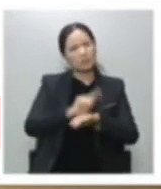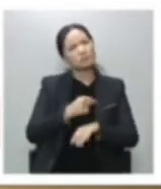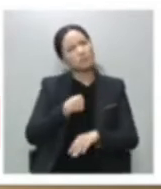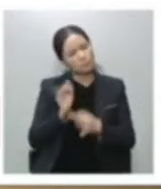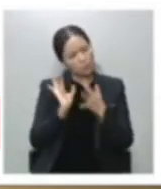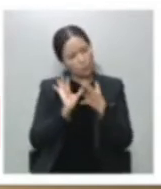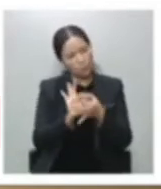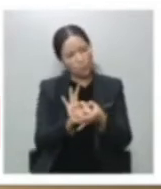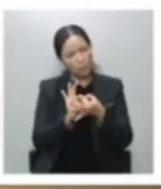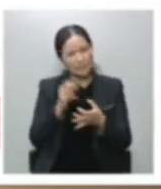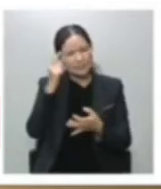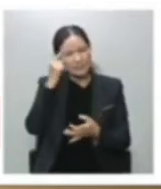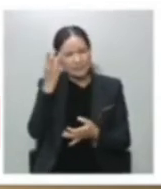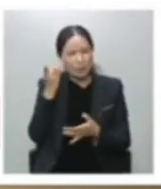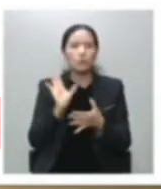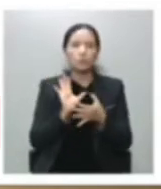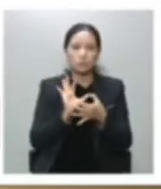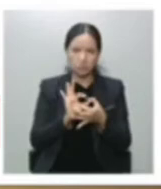กังวลอย่างยิ่งเลยครับ